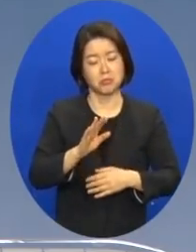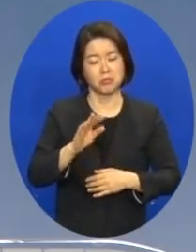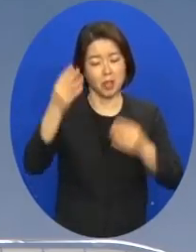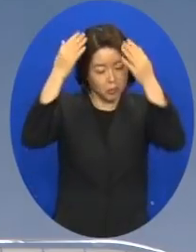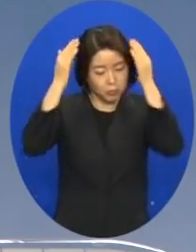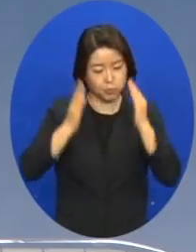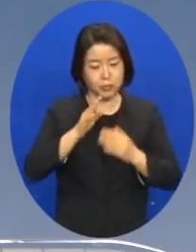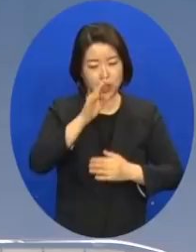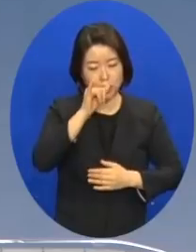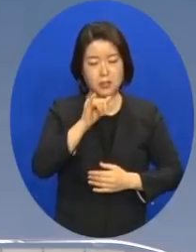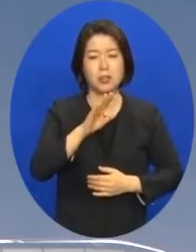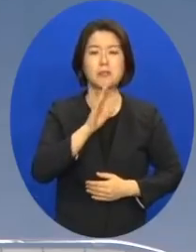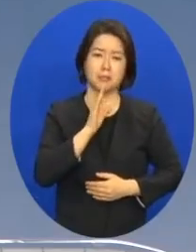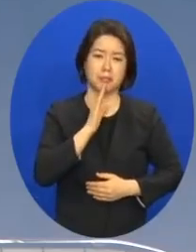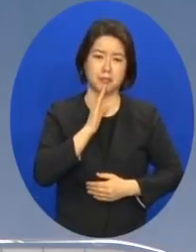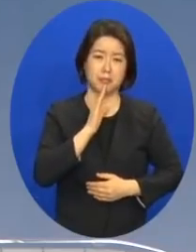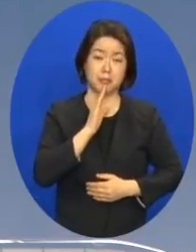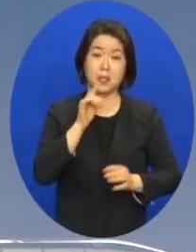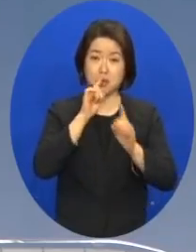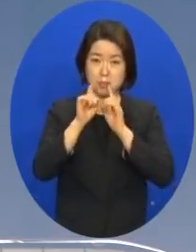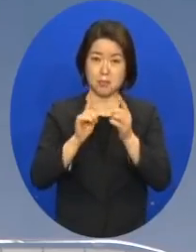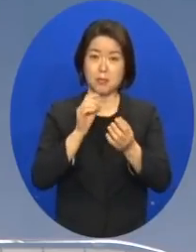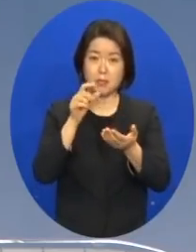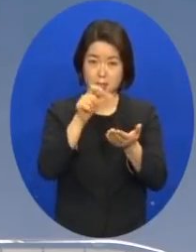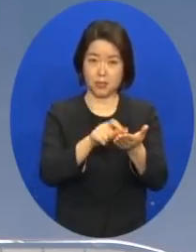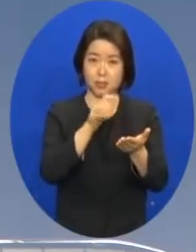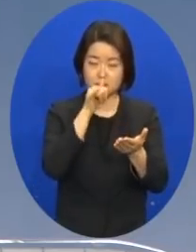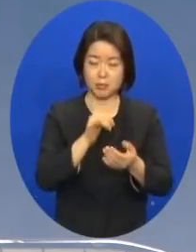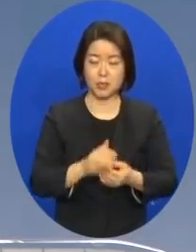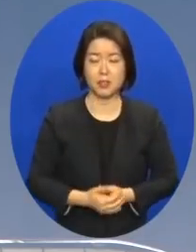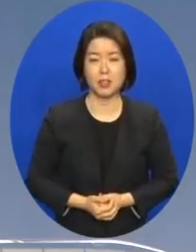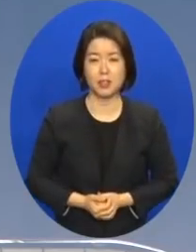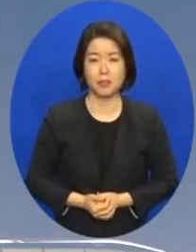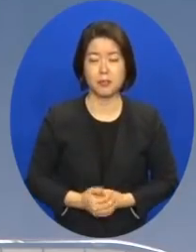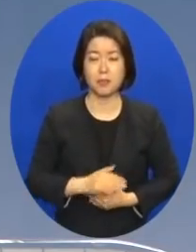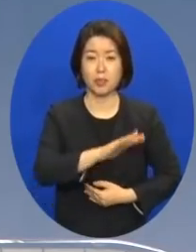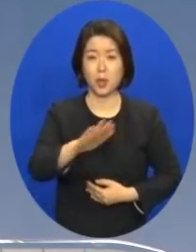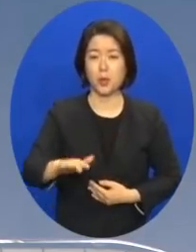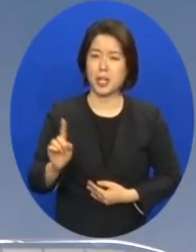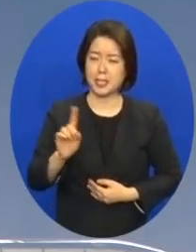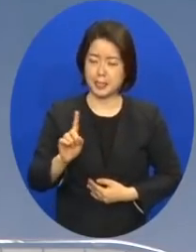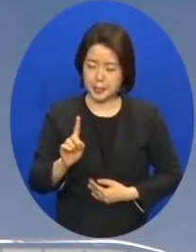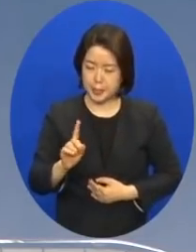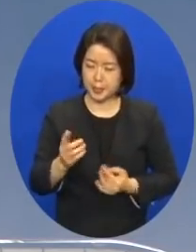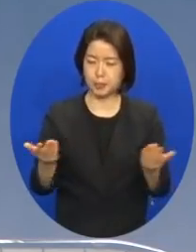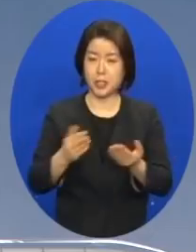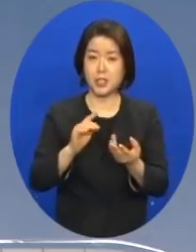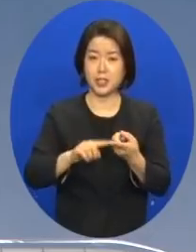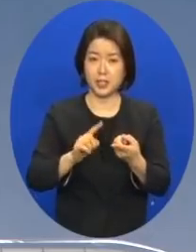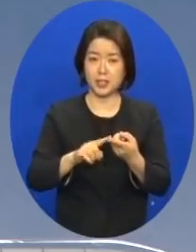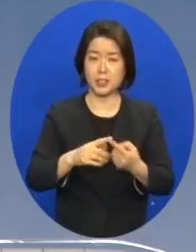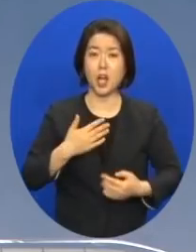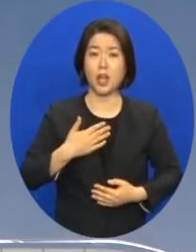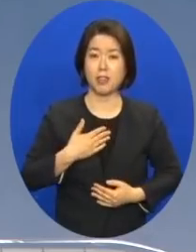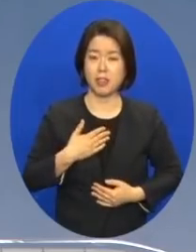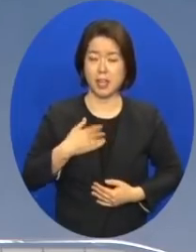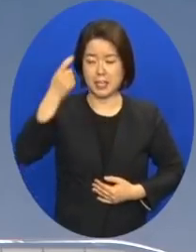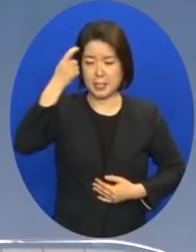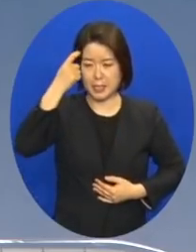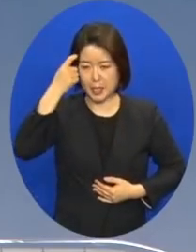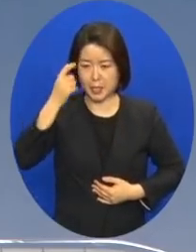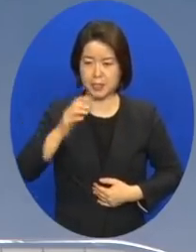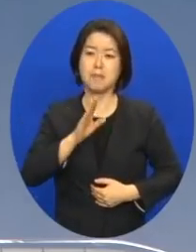그렇게 말씀을 한 겁니다. 우리가 어떤 일에 대해서 내 의견이 옳다고 주장할